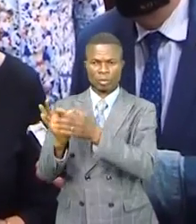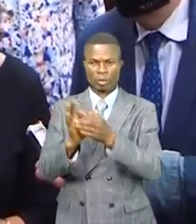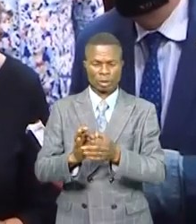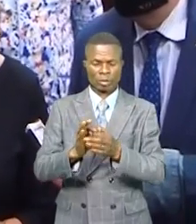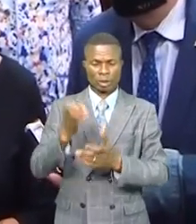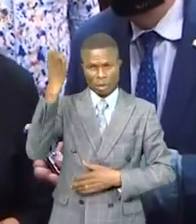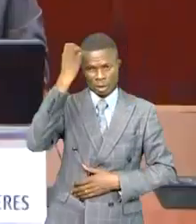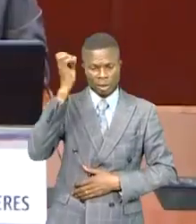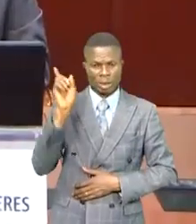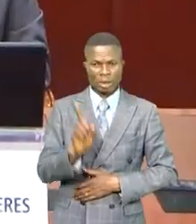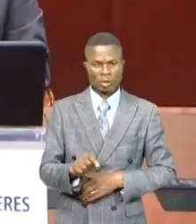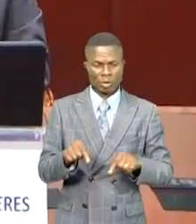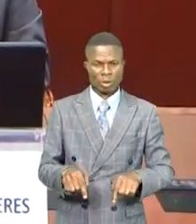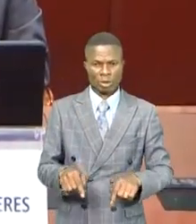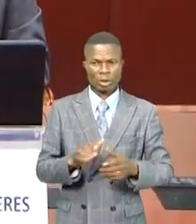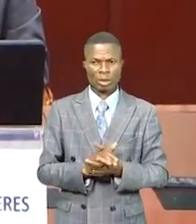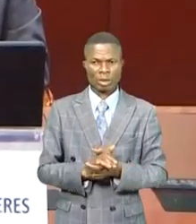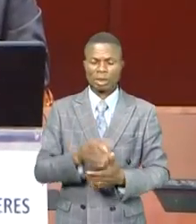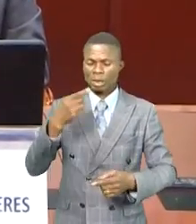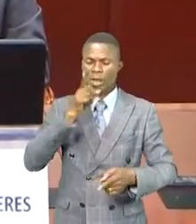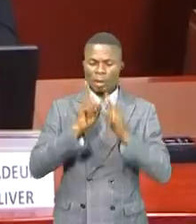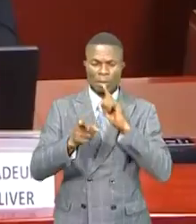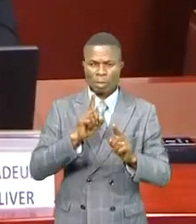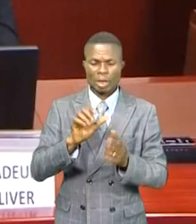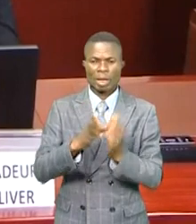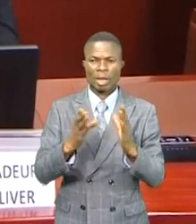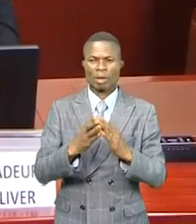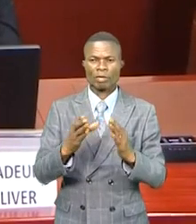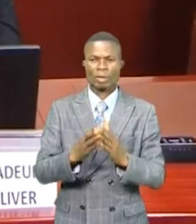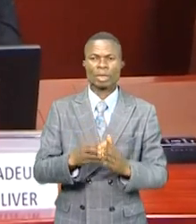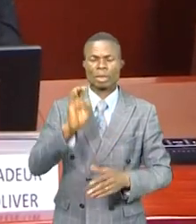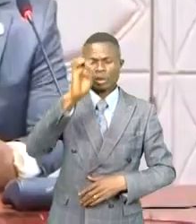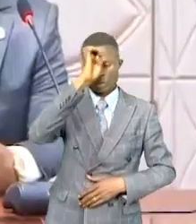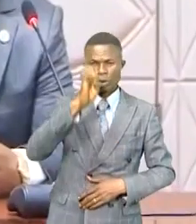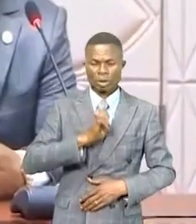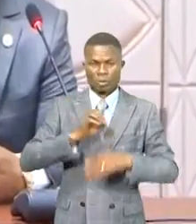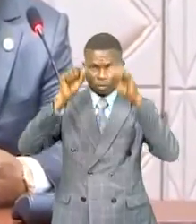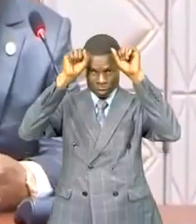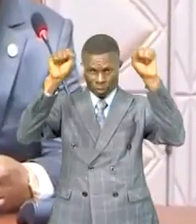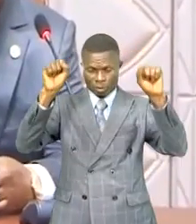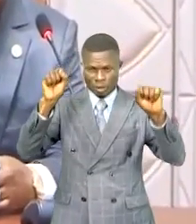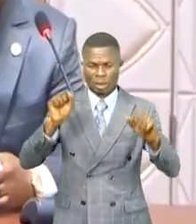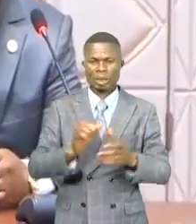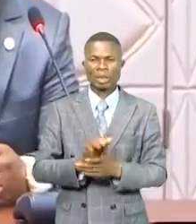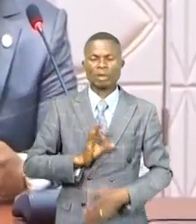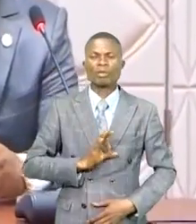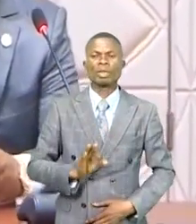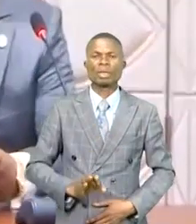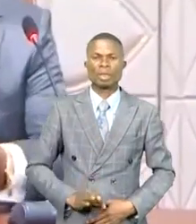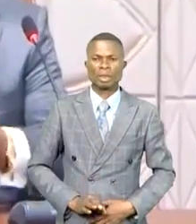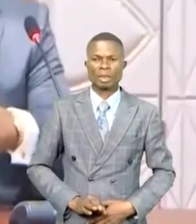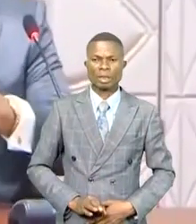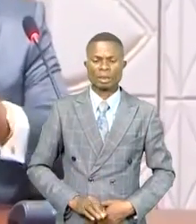européenne à Congo, pour discuter avec son Excellence, Monsieur le Président, sur